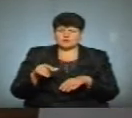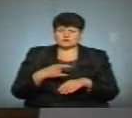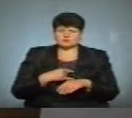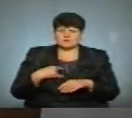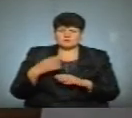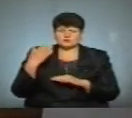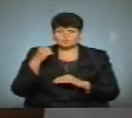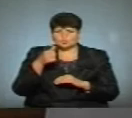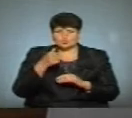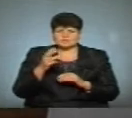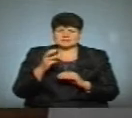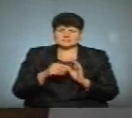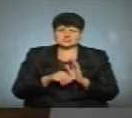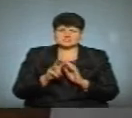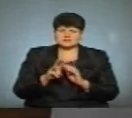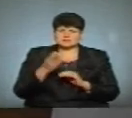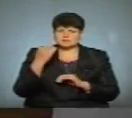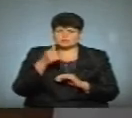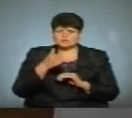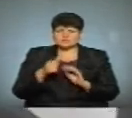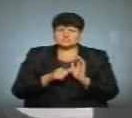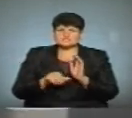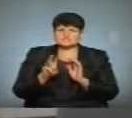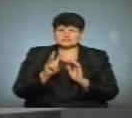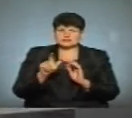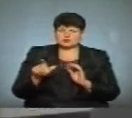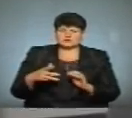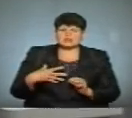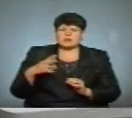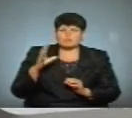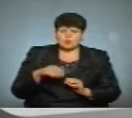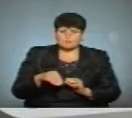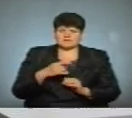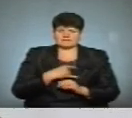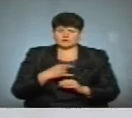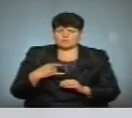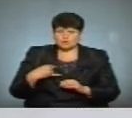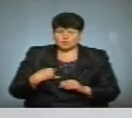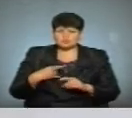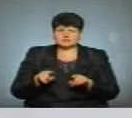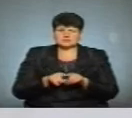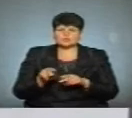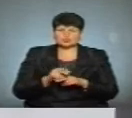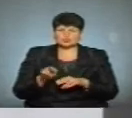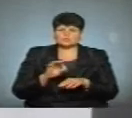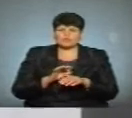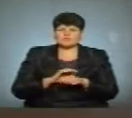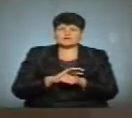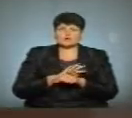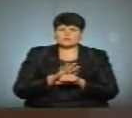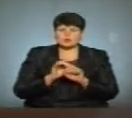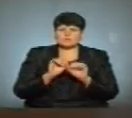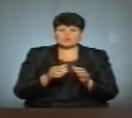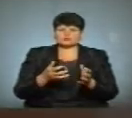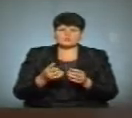– 363. За минулий рік в області 63 людини померли від туберкульозу. Також в закладі лікують 3 хворих на коронавірус, можуть